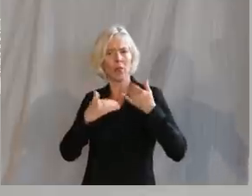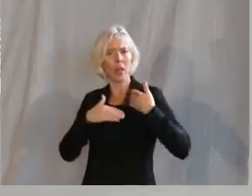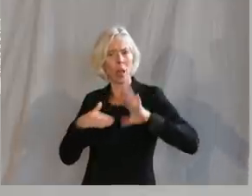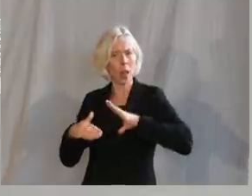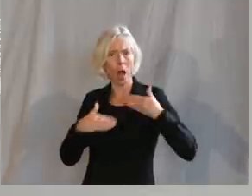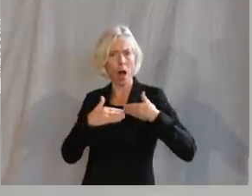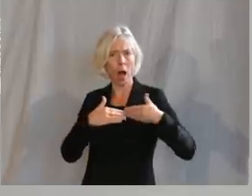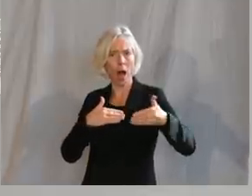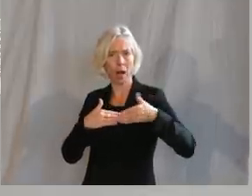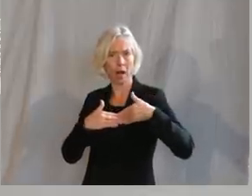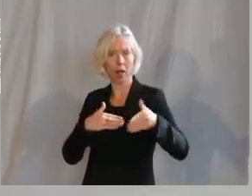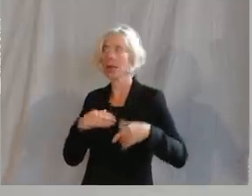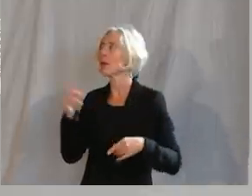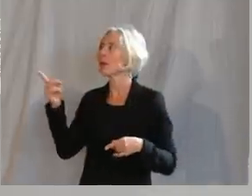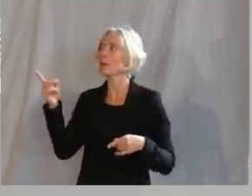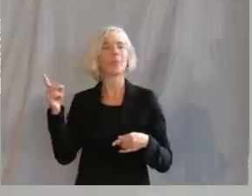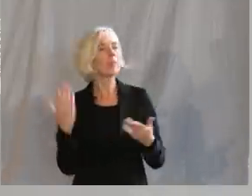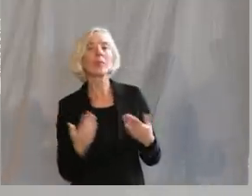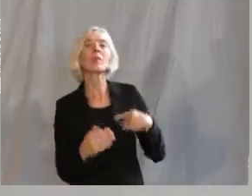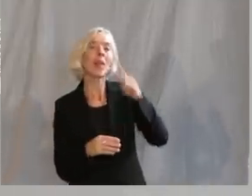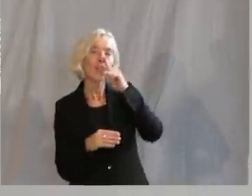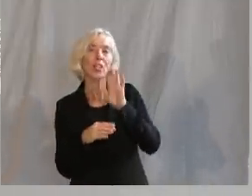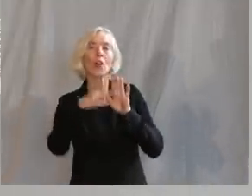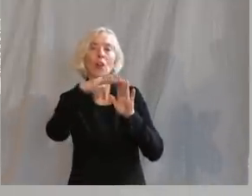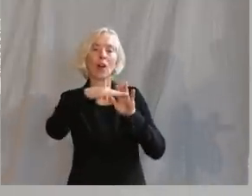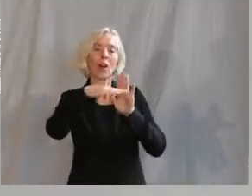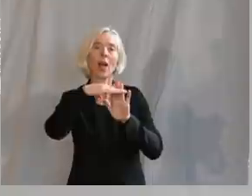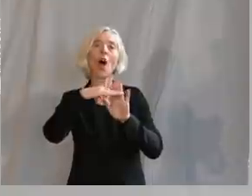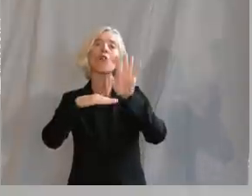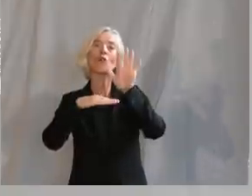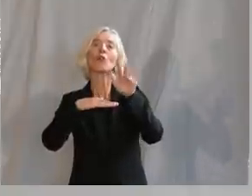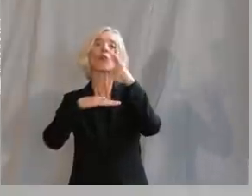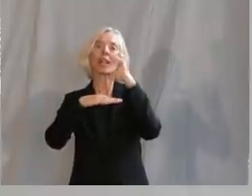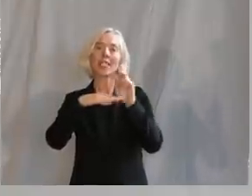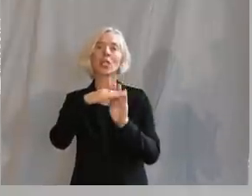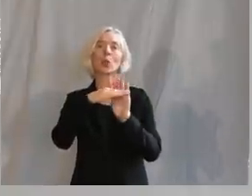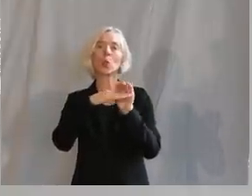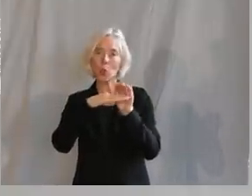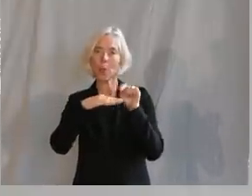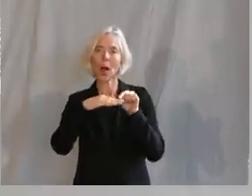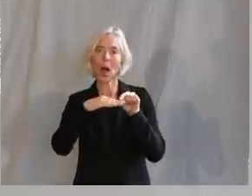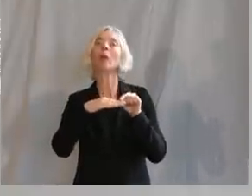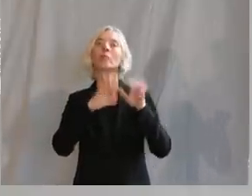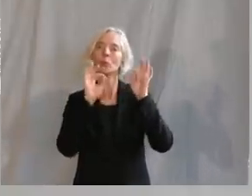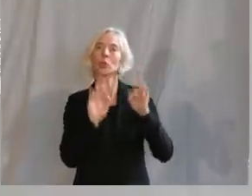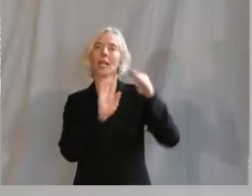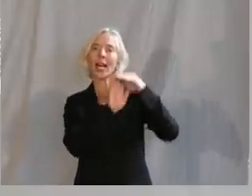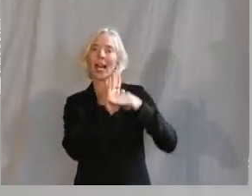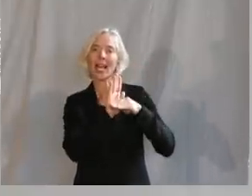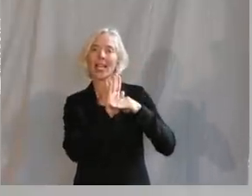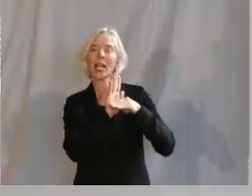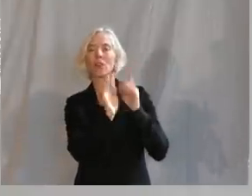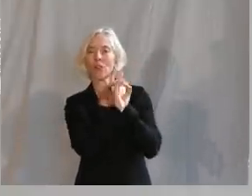über der 35 sind. Also wir sind ja sozusagen in einem atmenden System drin. Das ist auch eine Frage der Verhältnismäßigkeit, die uns durchs